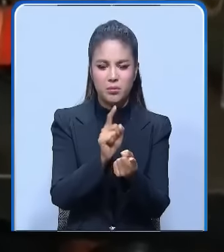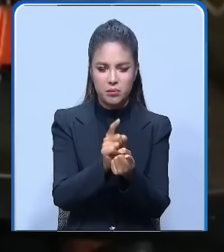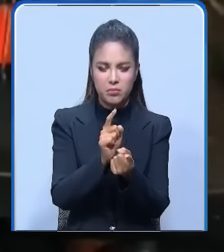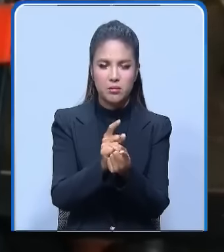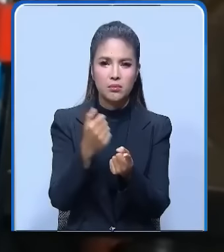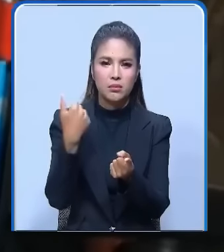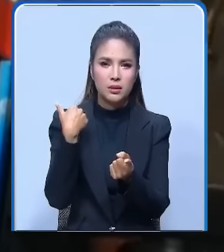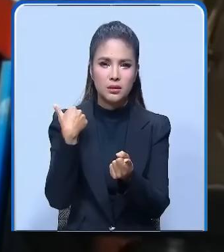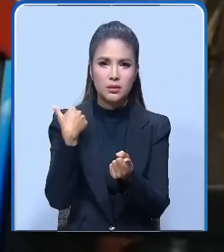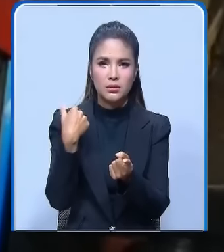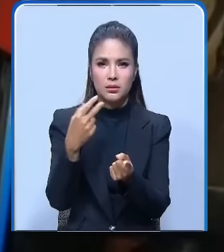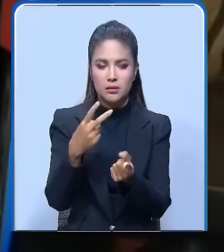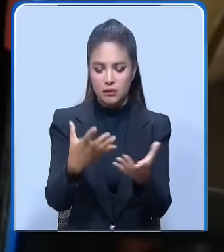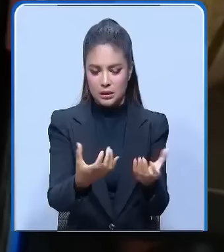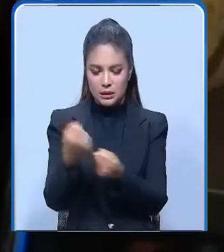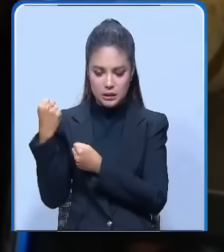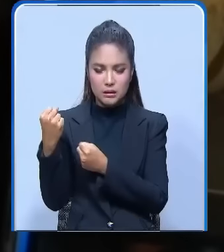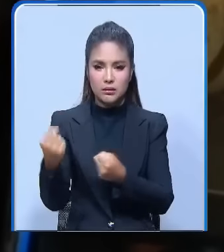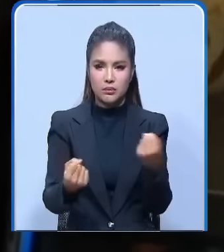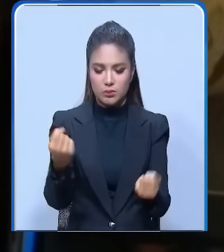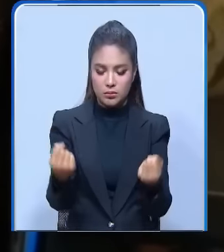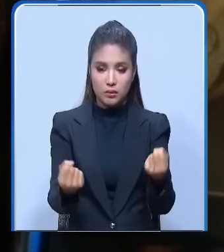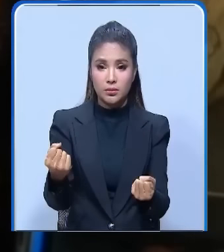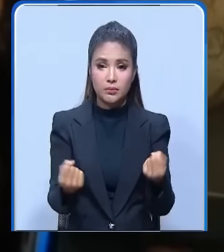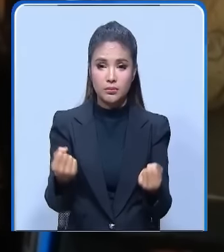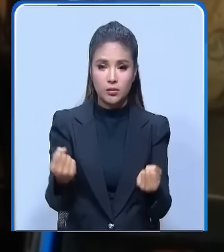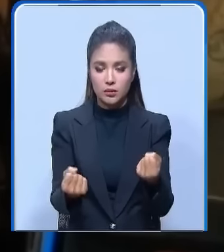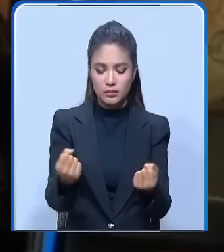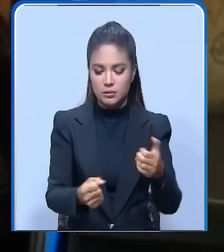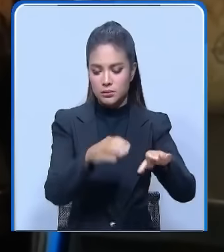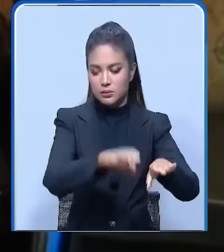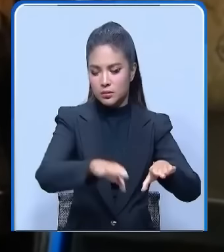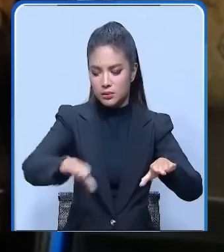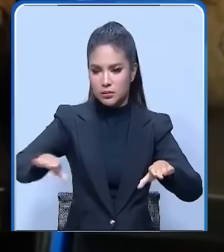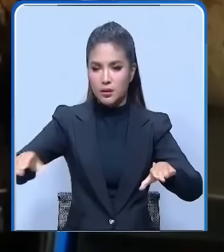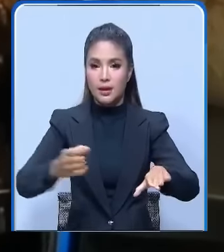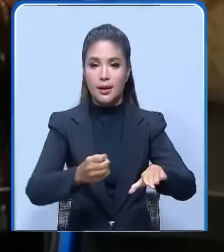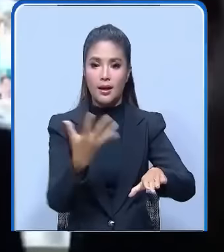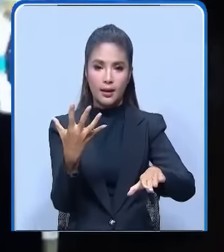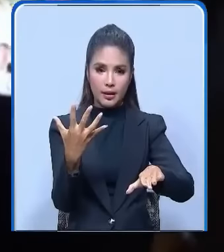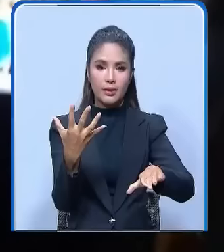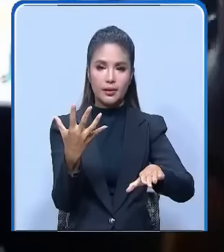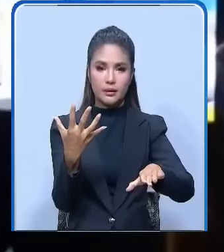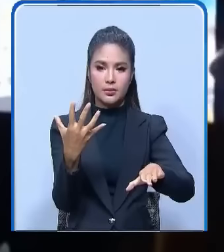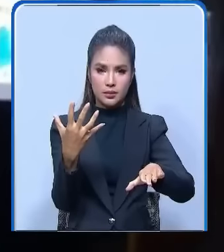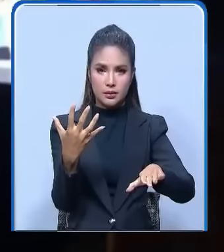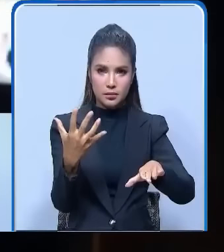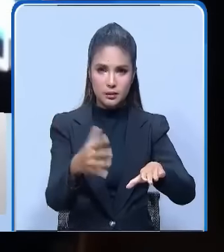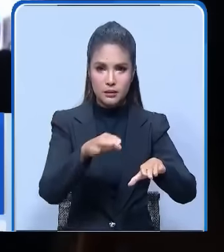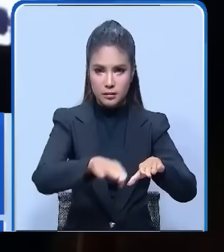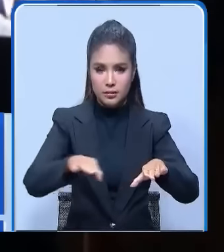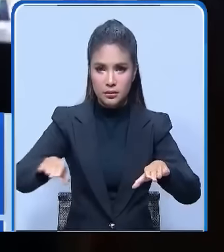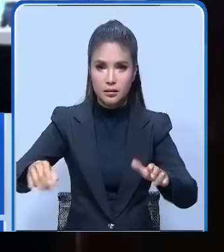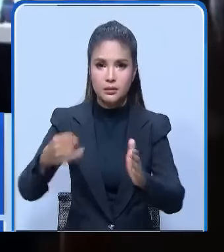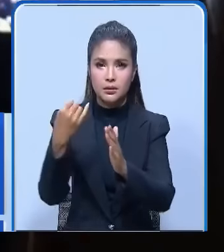ที่เนี่ยเขาไปตรวจยึดรถบัส5คันของบริษัทชินบุตรทัวร์นะคะที่รู้ตัวแล้วว่ามีความผิดแ